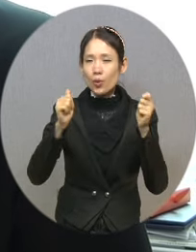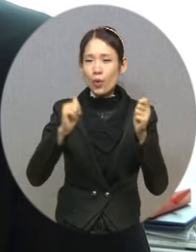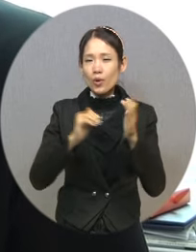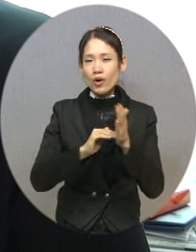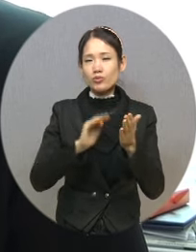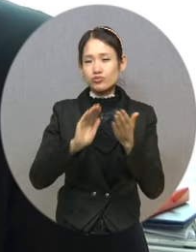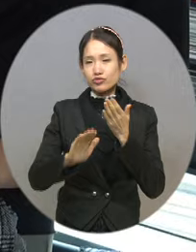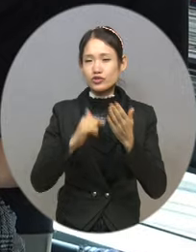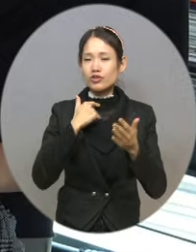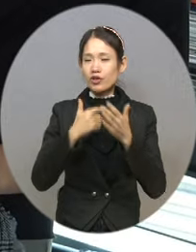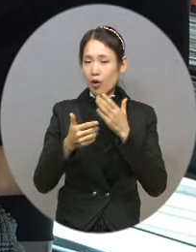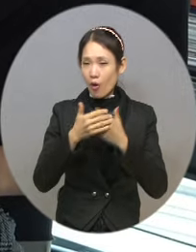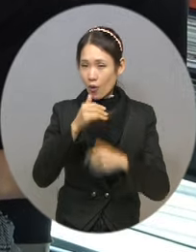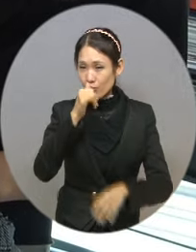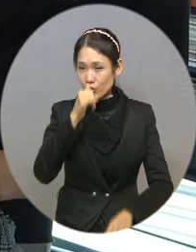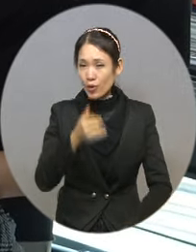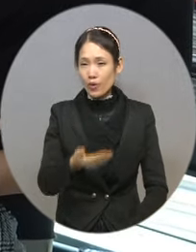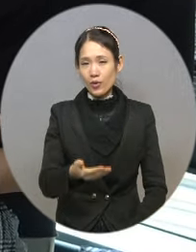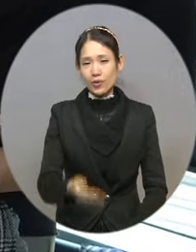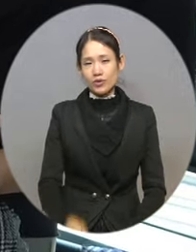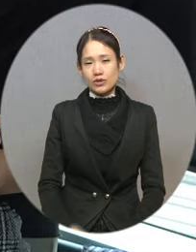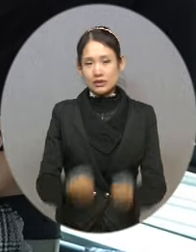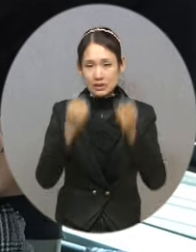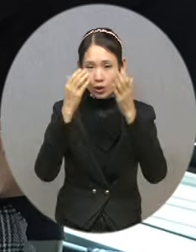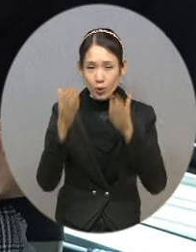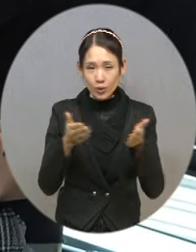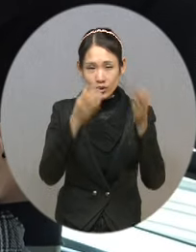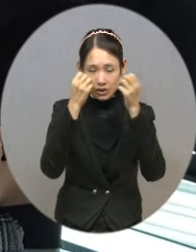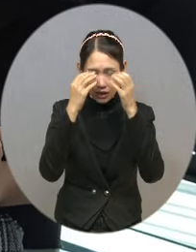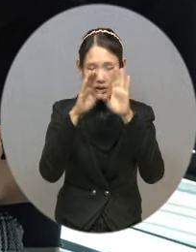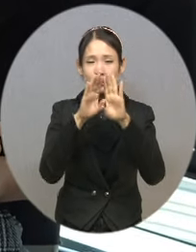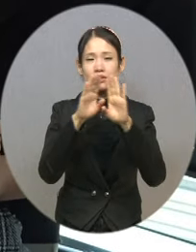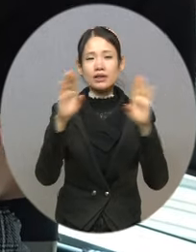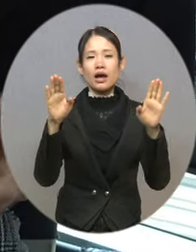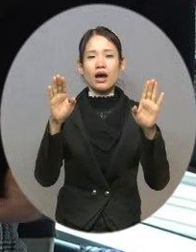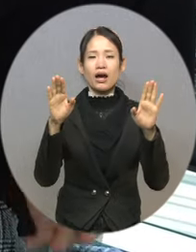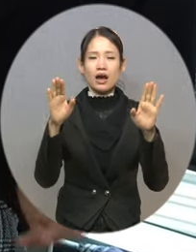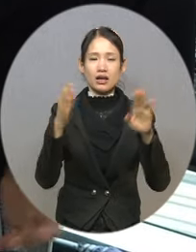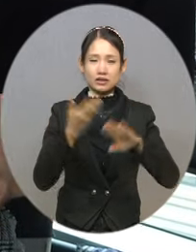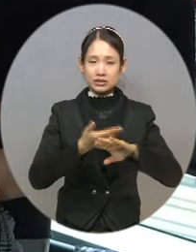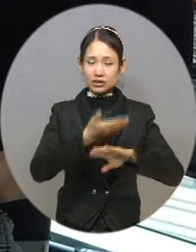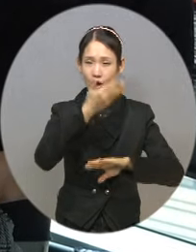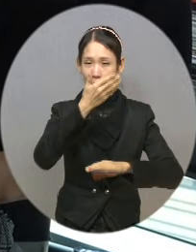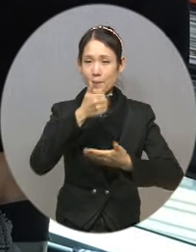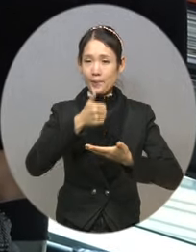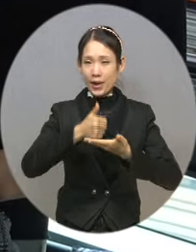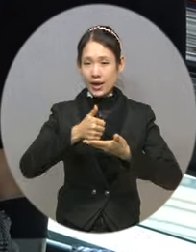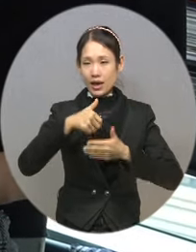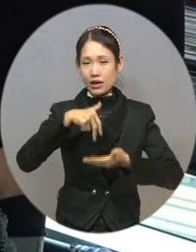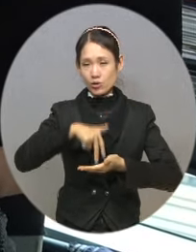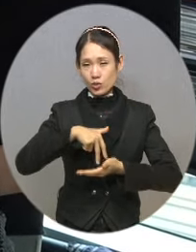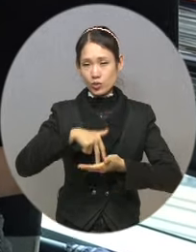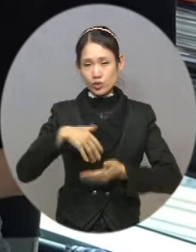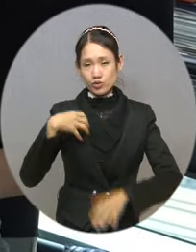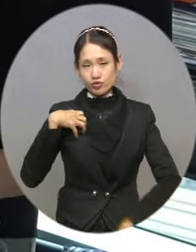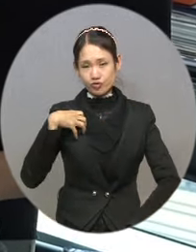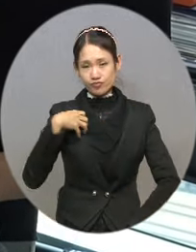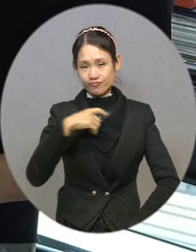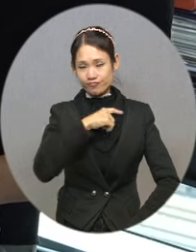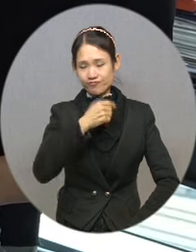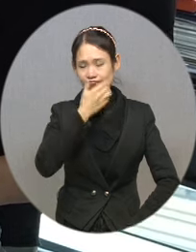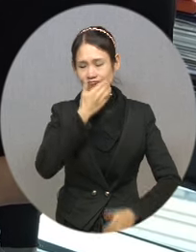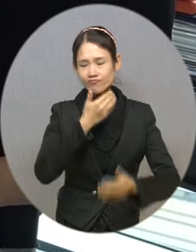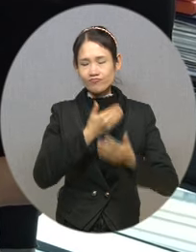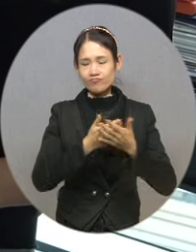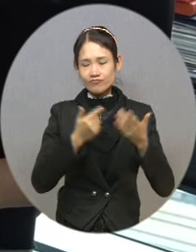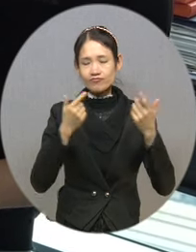해본 경험도 있고 네. 새로운 길을 이제 개척하는 이제 네. 어떤 선배로서의 역할이 네. 굉장히